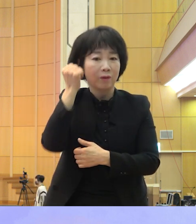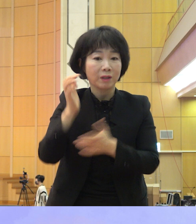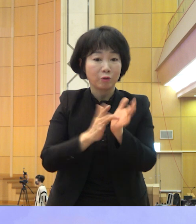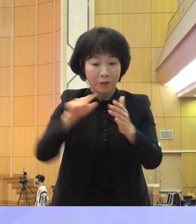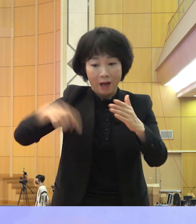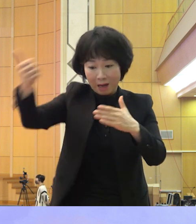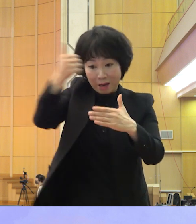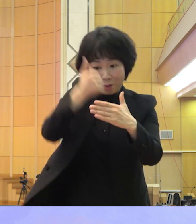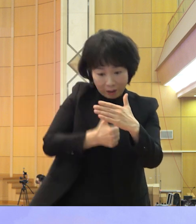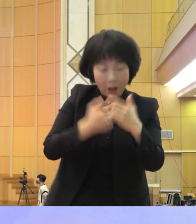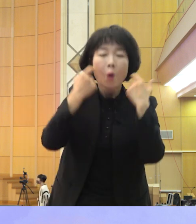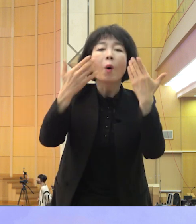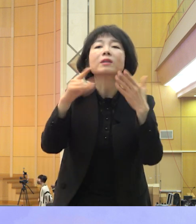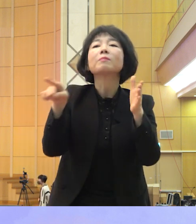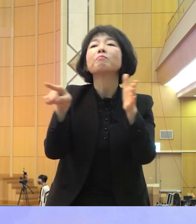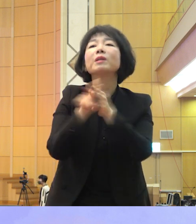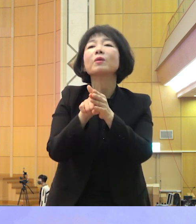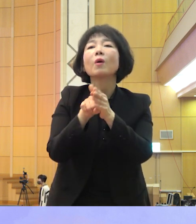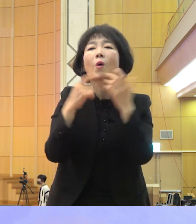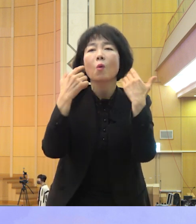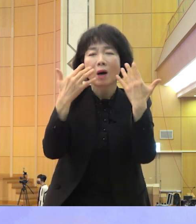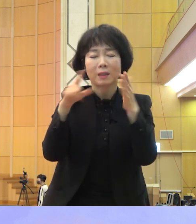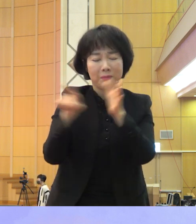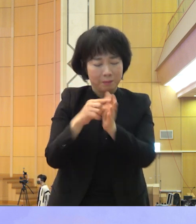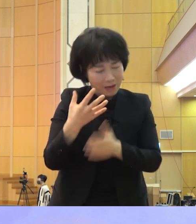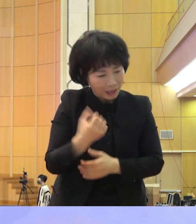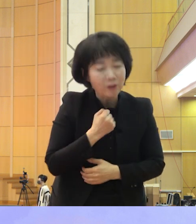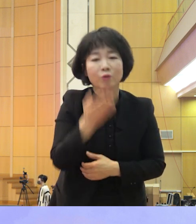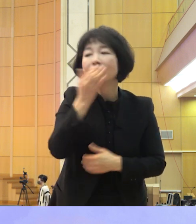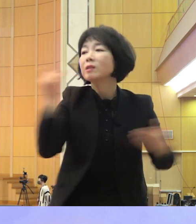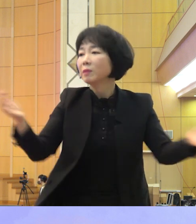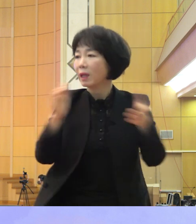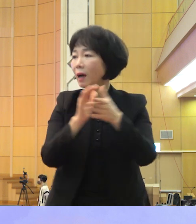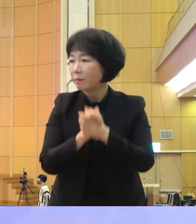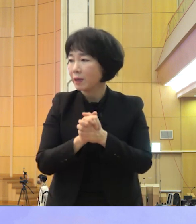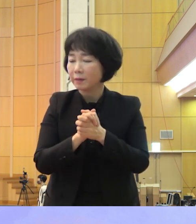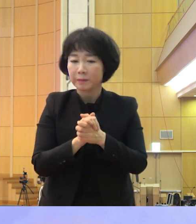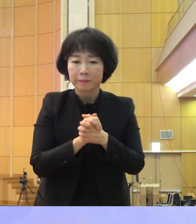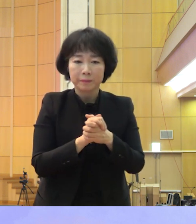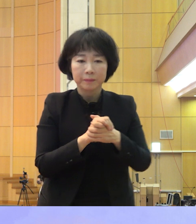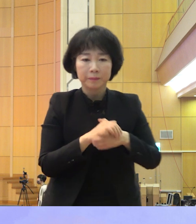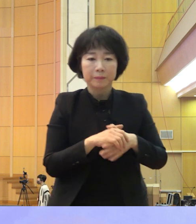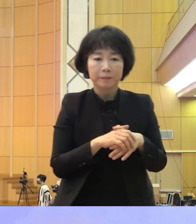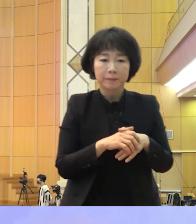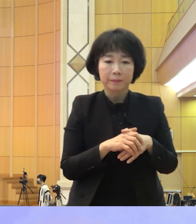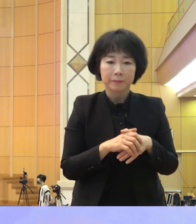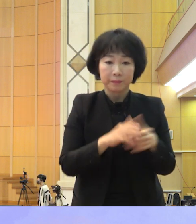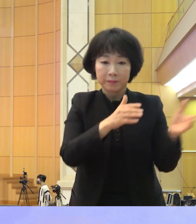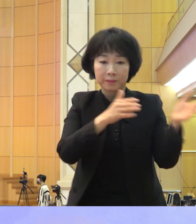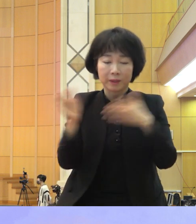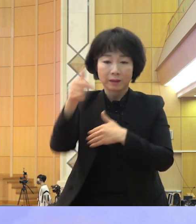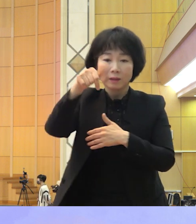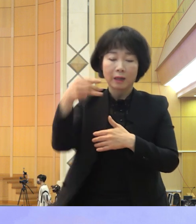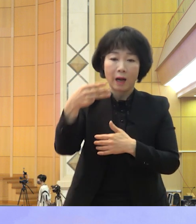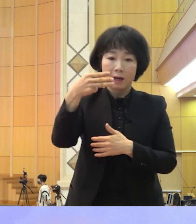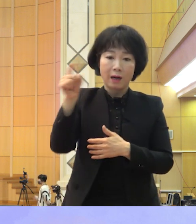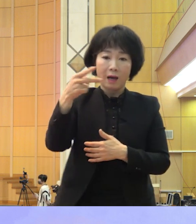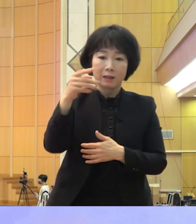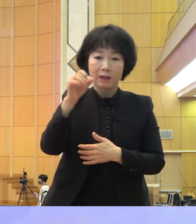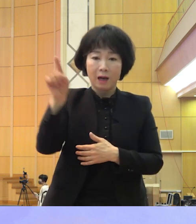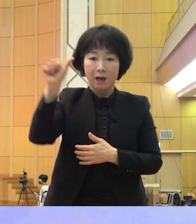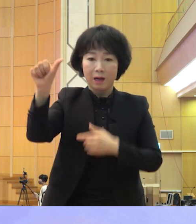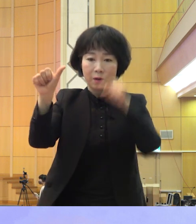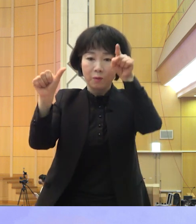걸 확실히 내가 확신 있는 믿음으로 주님을 믿을 수 있습니다. 갈라디아서 5장 6절입니다.